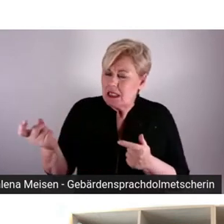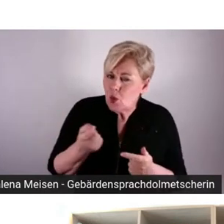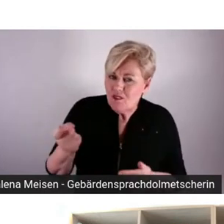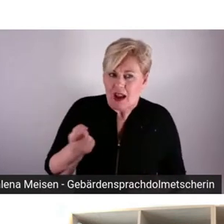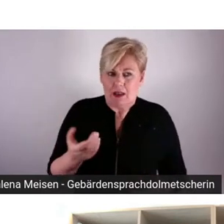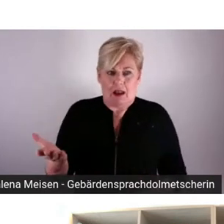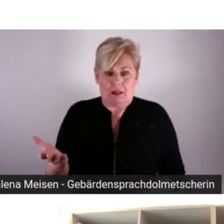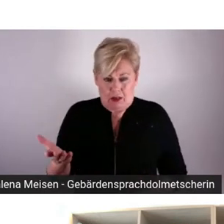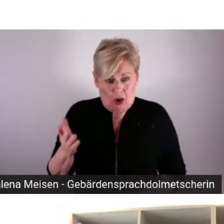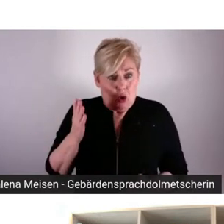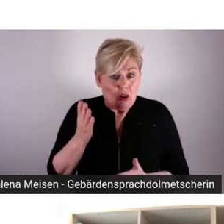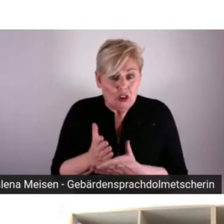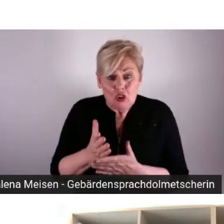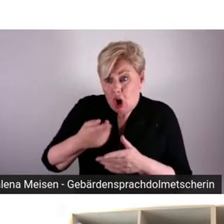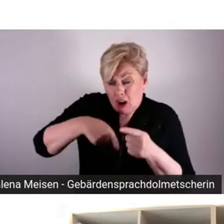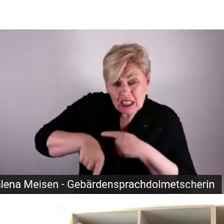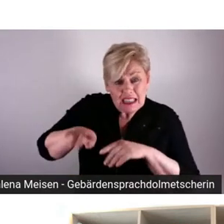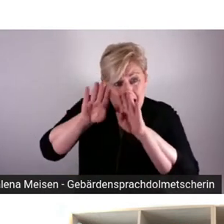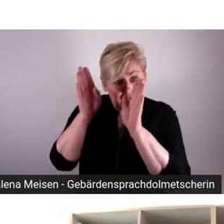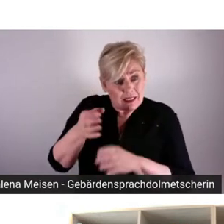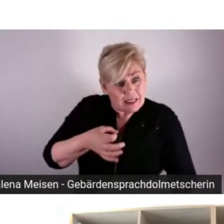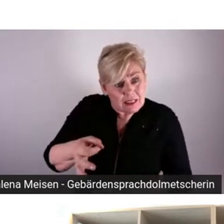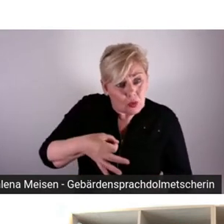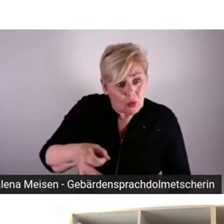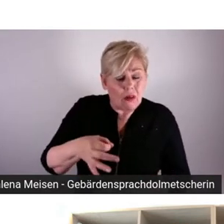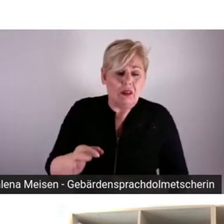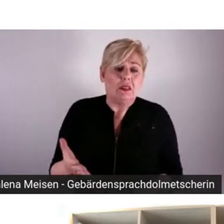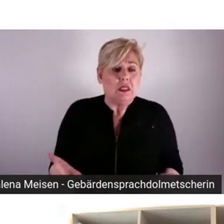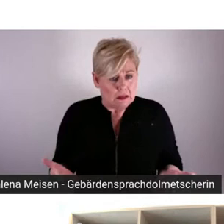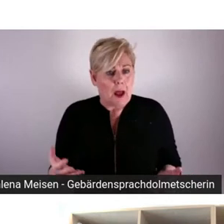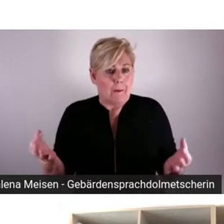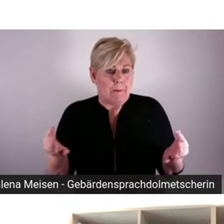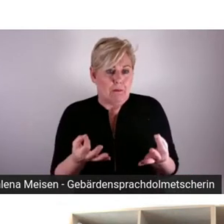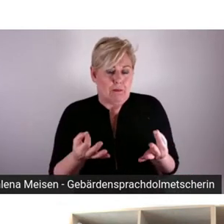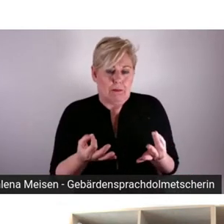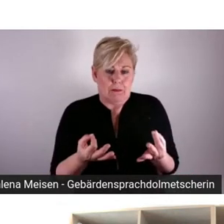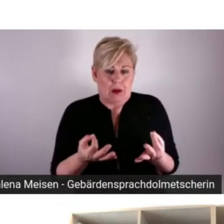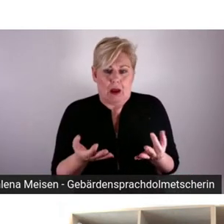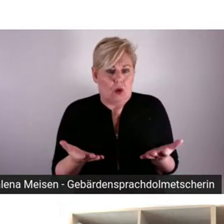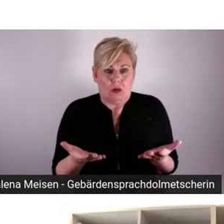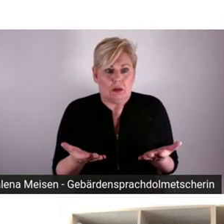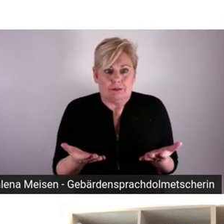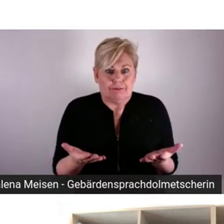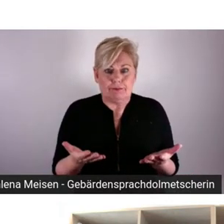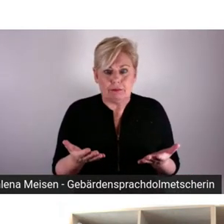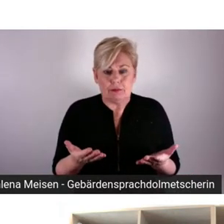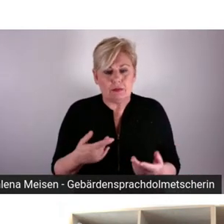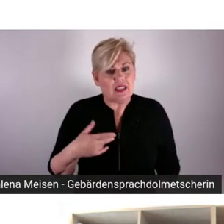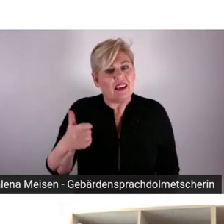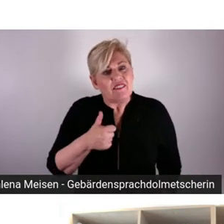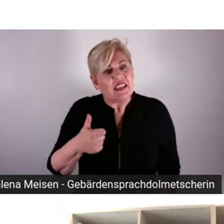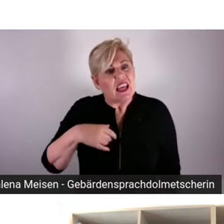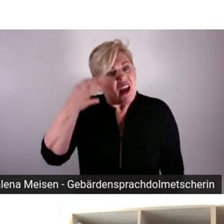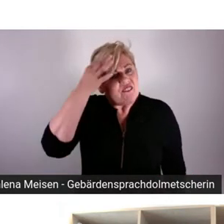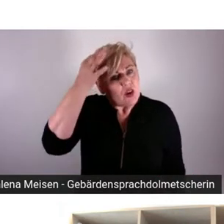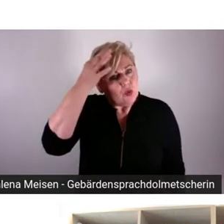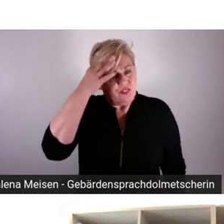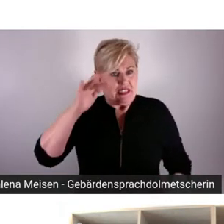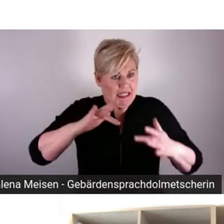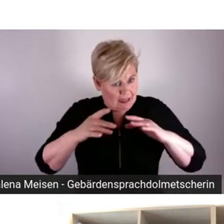auch noch in Einrichtungen untergebracht sind, braucht es da zum Beispiel Dinge ganz schlicht wie einen vernünftigen